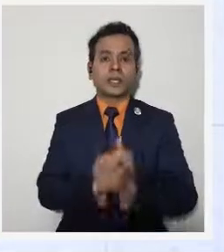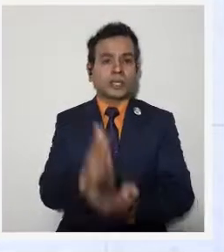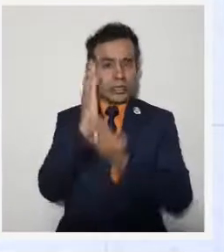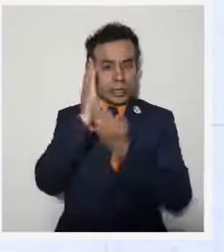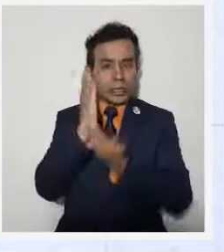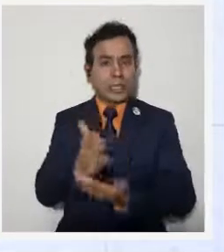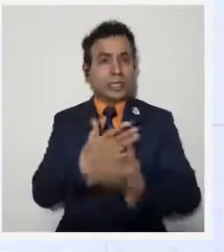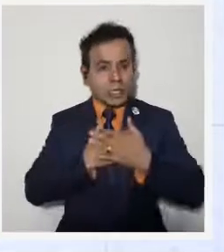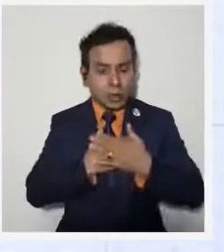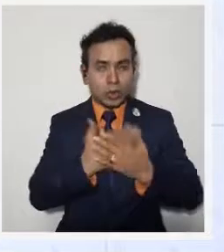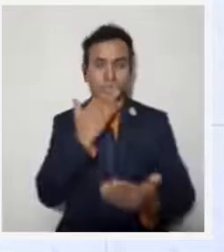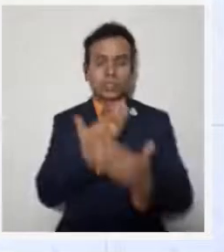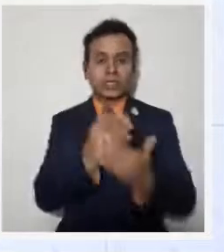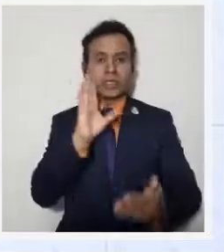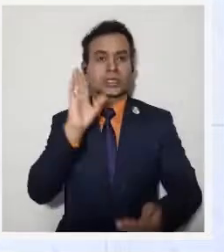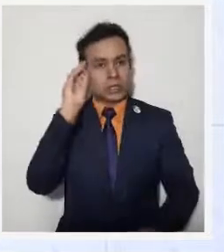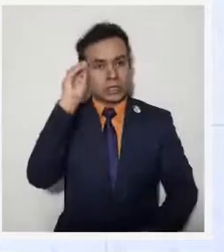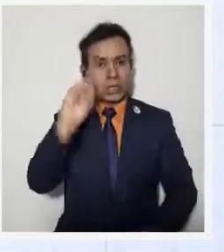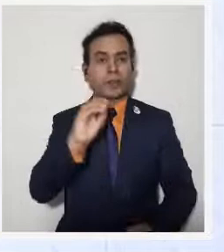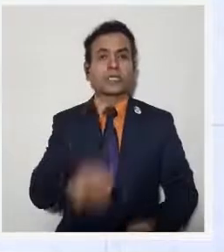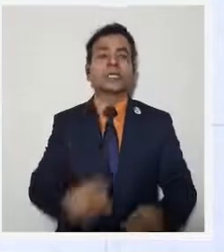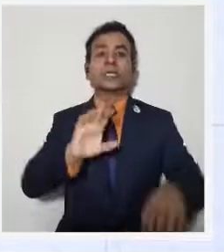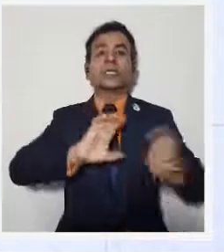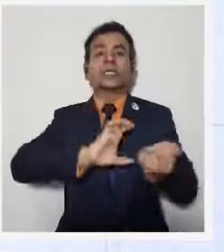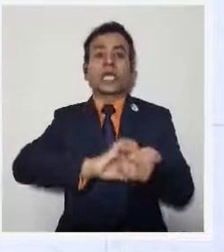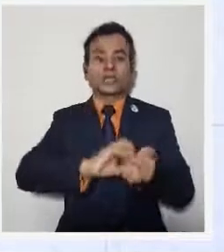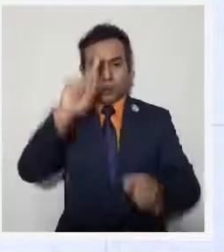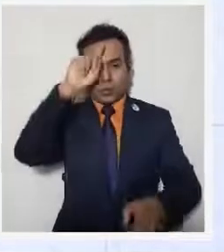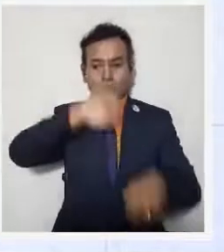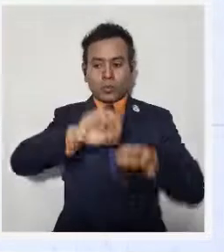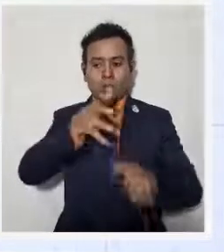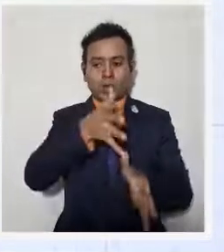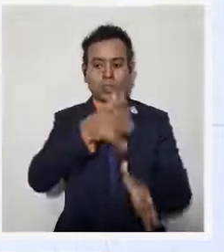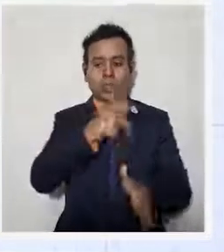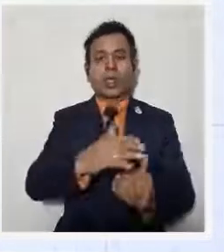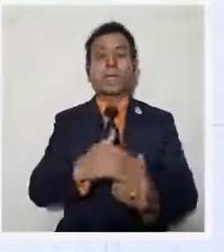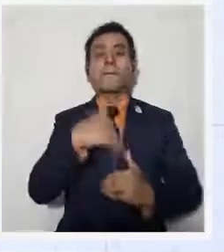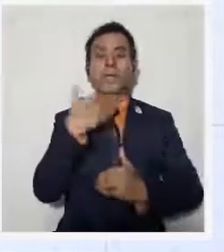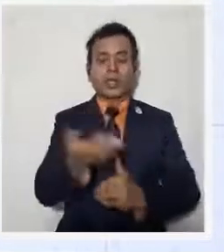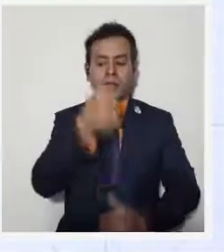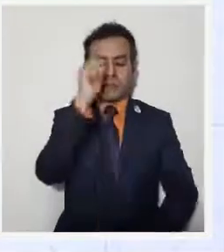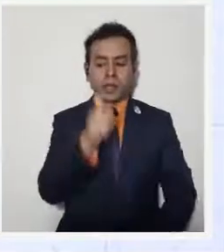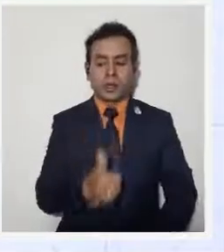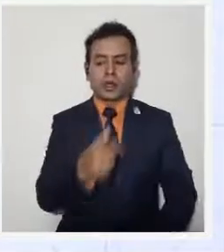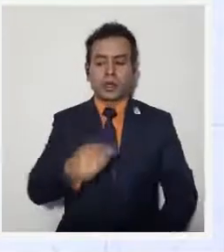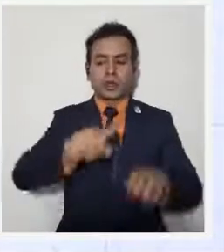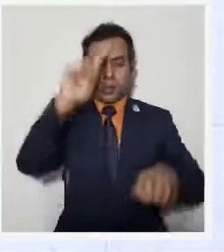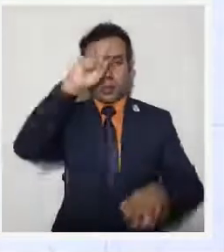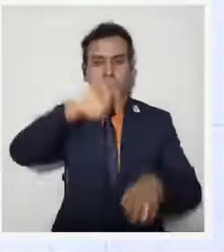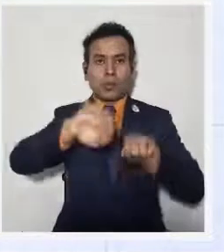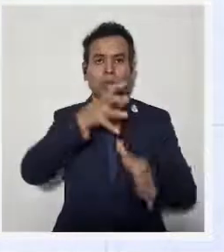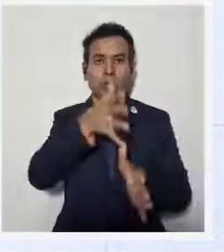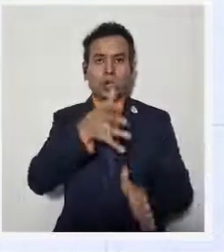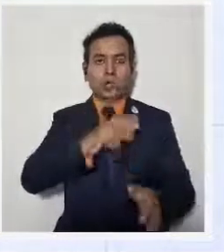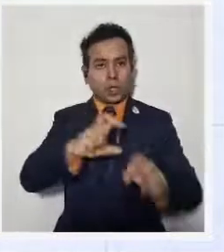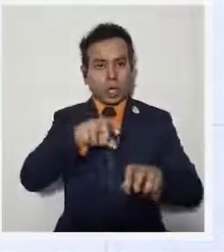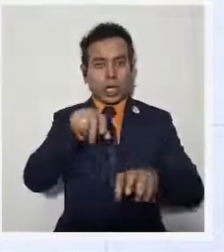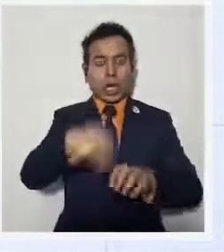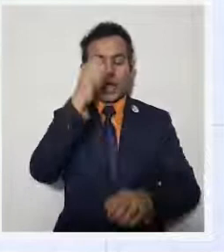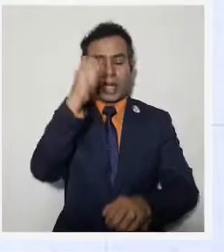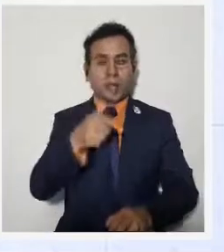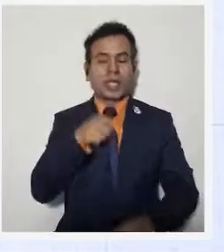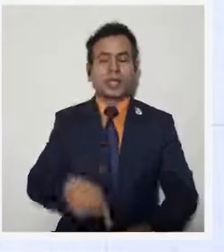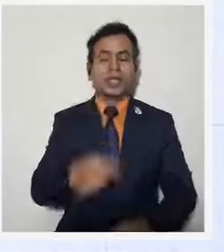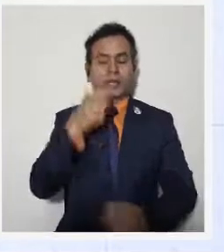সব সময় মনে রাখি। আজকে আমি প্রথমেই কৃতজ্ঞতা জানাব আমাদের স্বাস্থ্য মন্ত্রণালয়ের বাইরে যেই সব